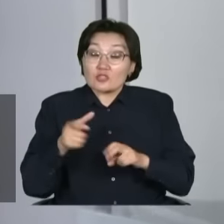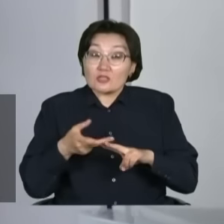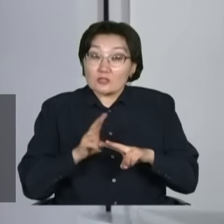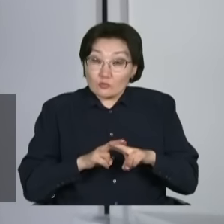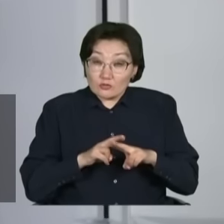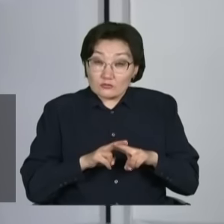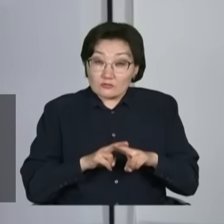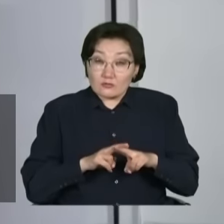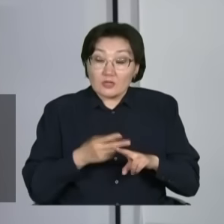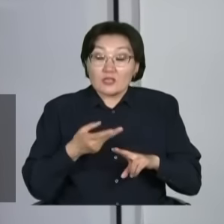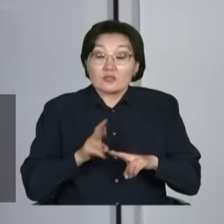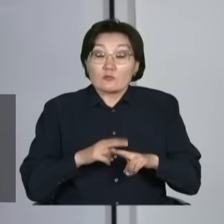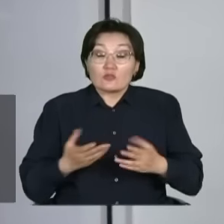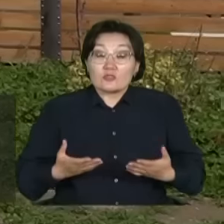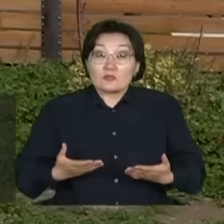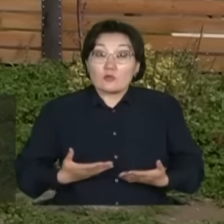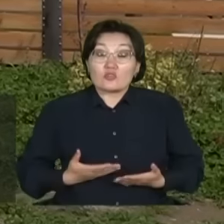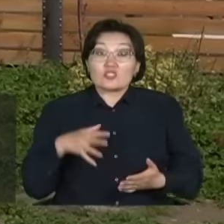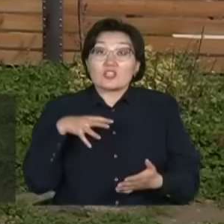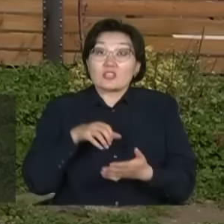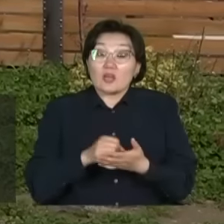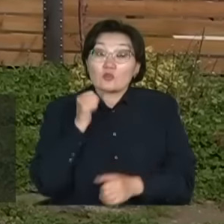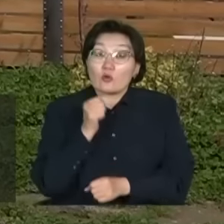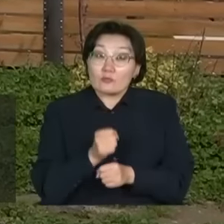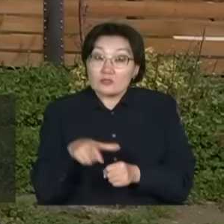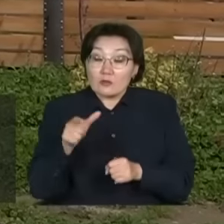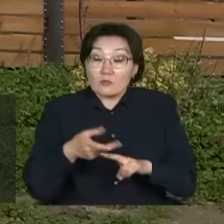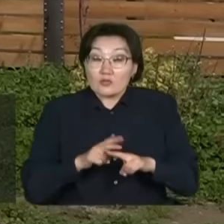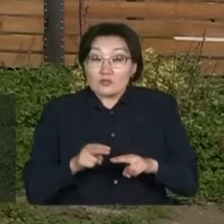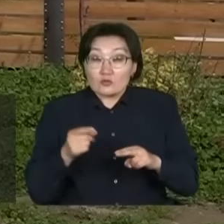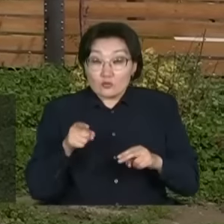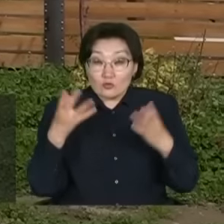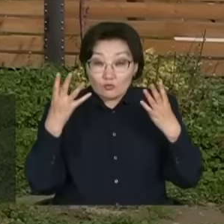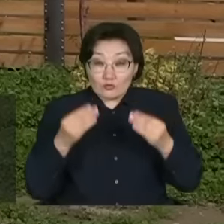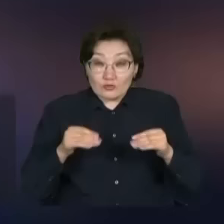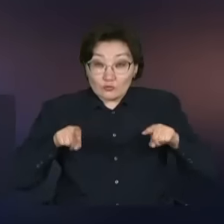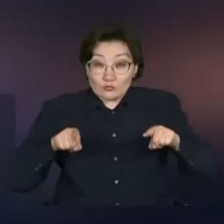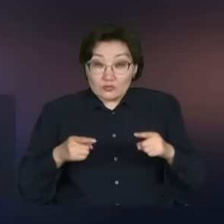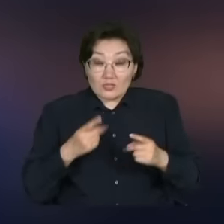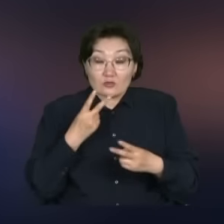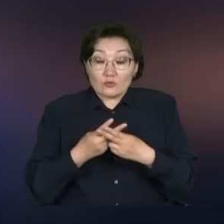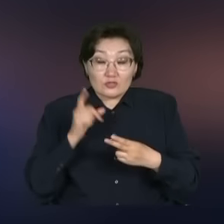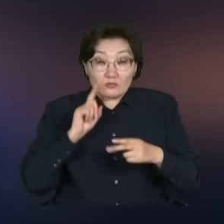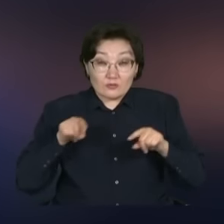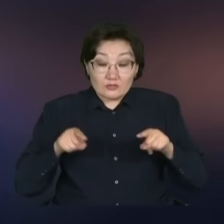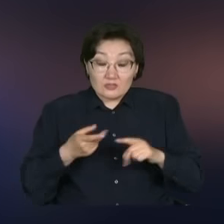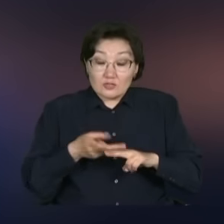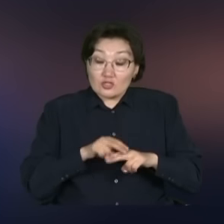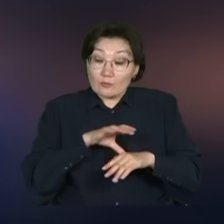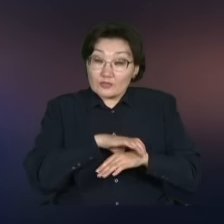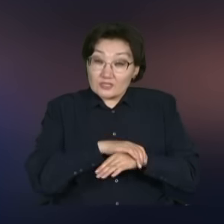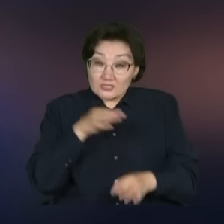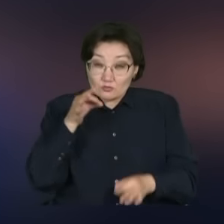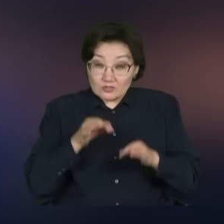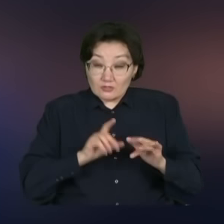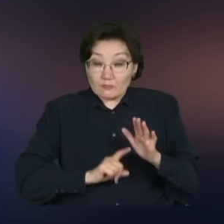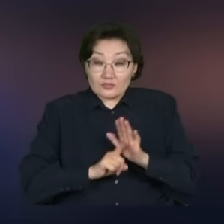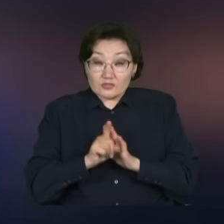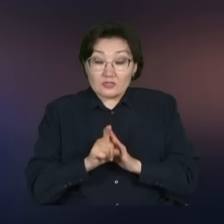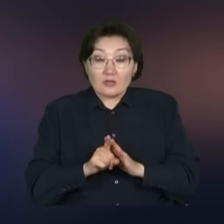произошло, это же он же наемник. Күдікті сол күні ұсталып, қазір уақытша ұстау изоляторына қамалды. Аталмыш дерек бойынша қылмыстық іс